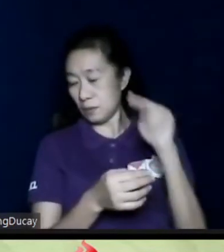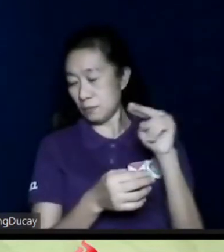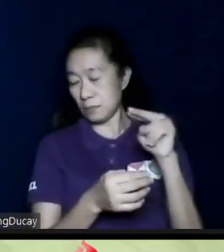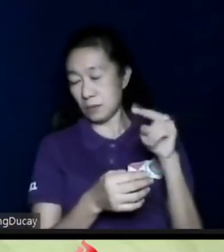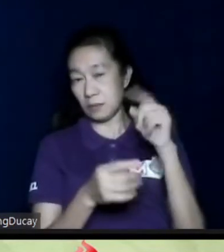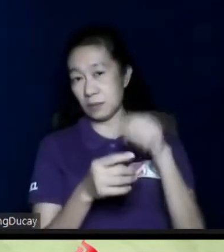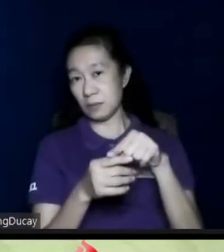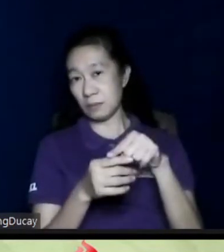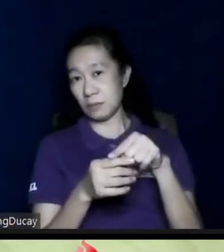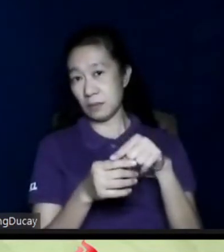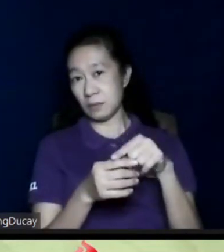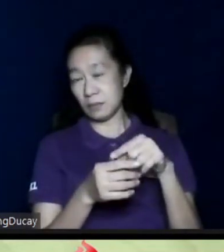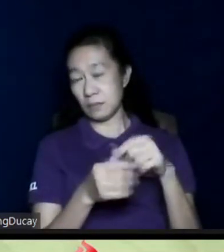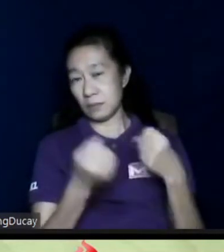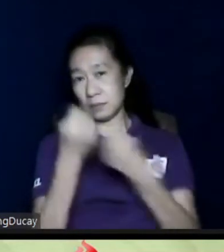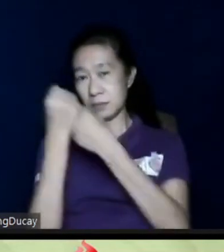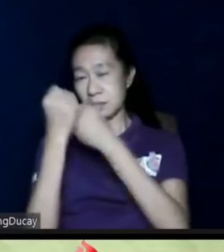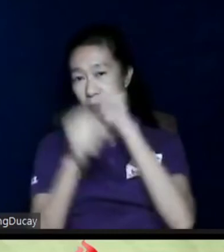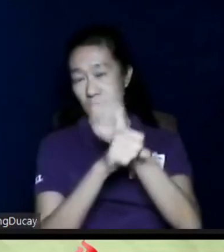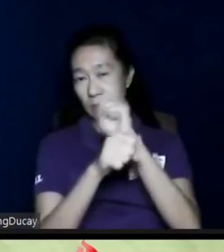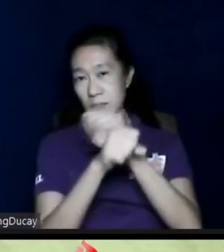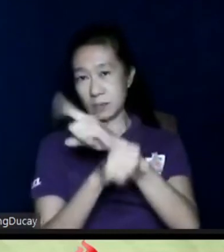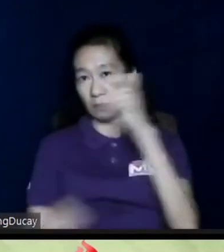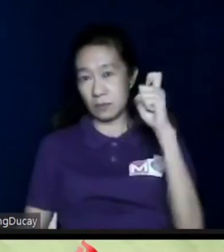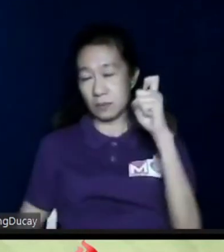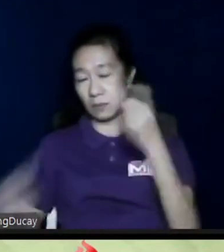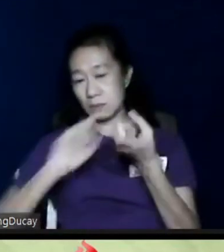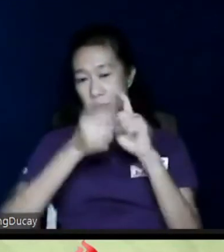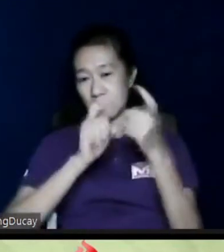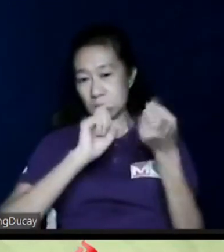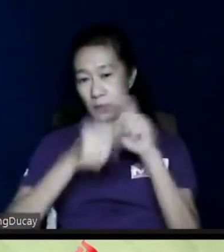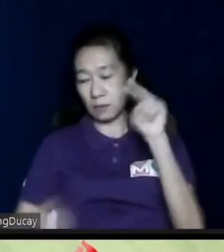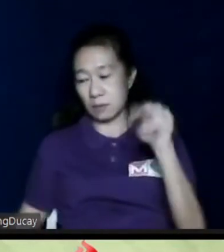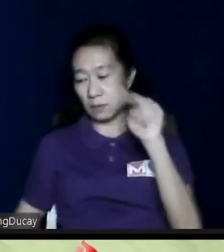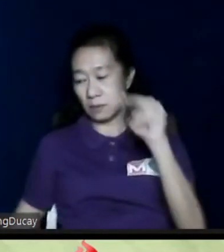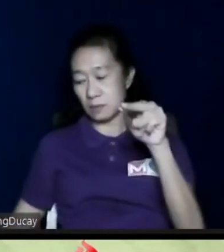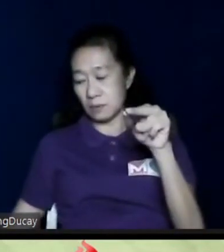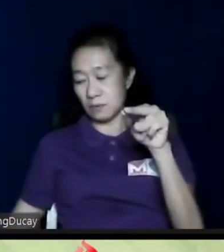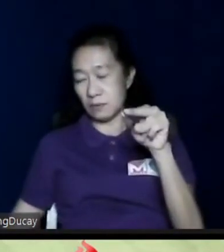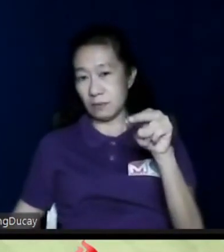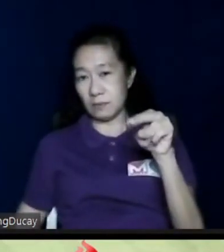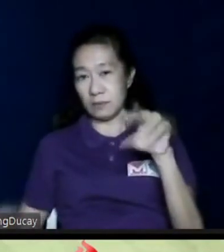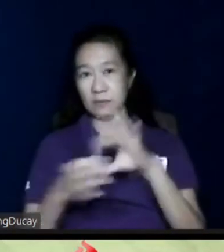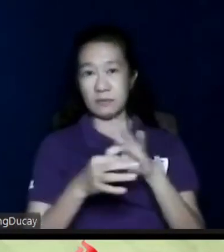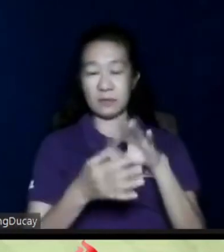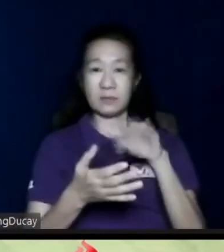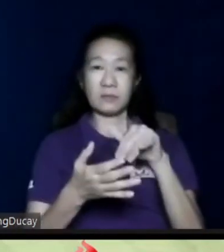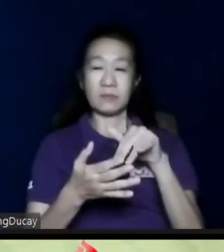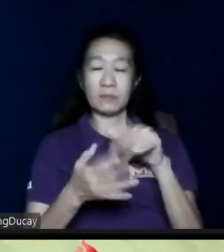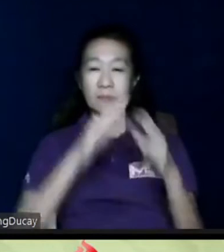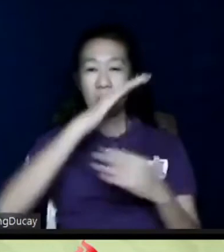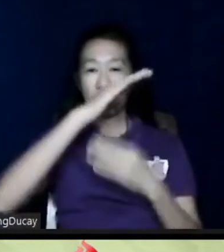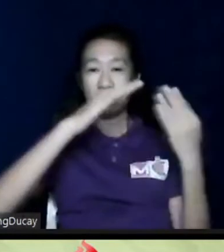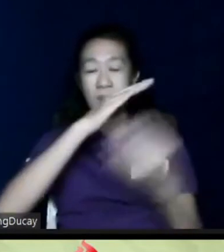bata at siya ay masustained sa trabaho na yun kasi nag-iiba-iba po yung needs ng bata and base po sa kanyang mga